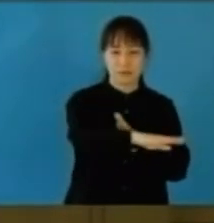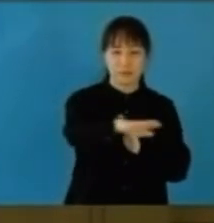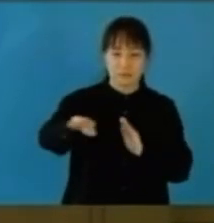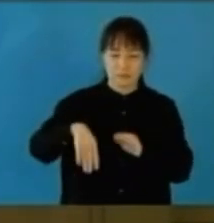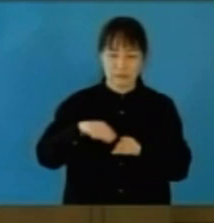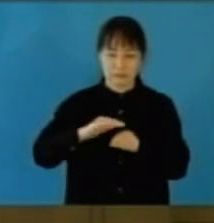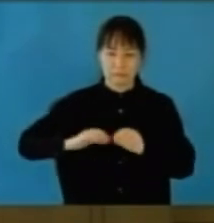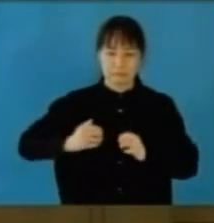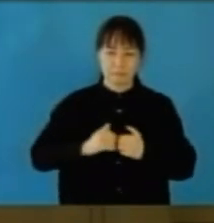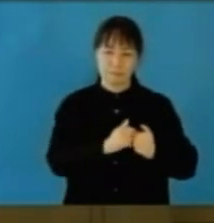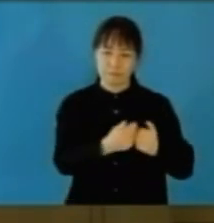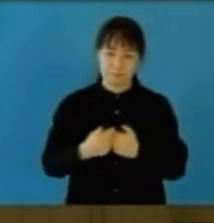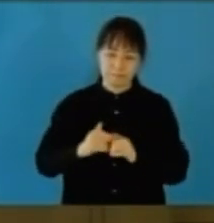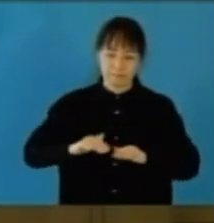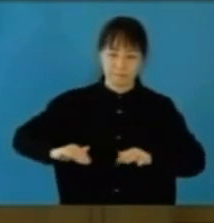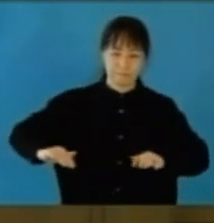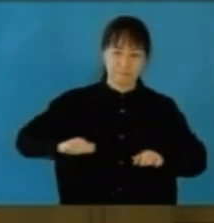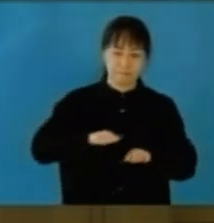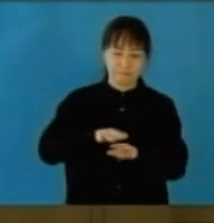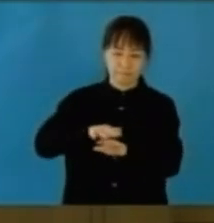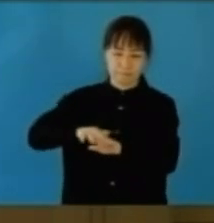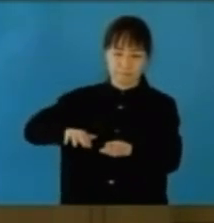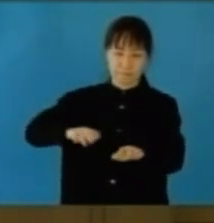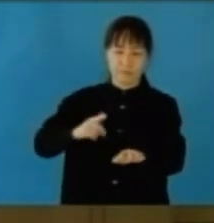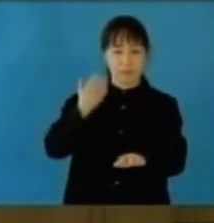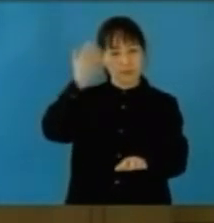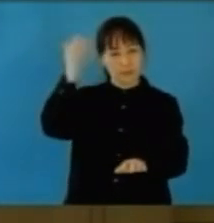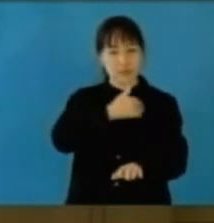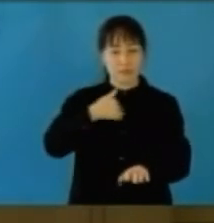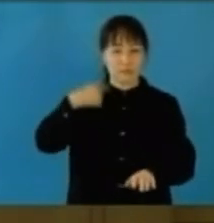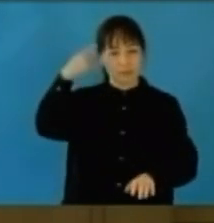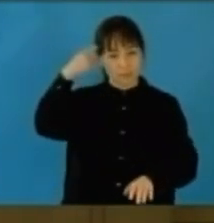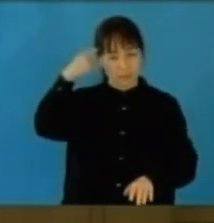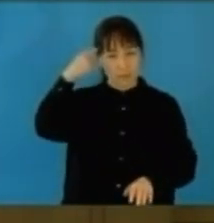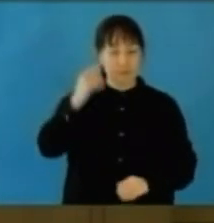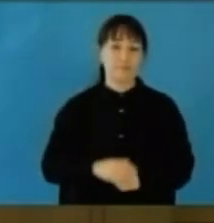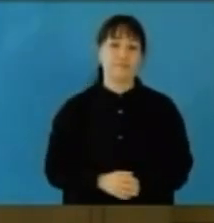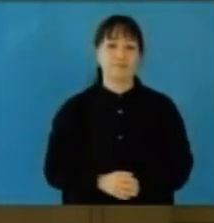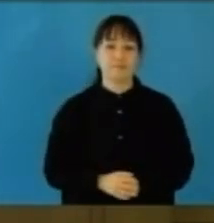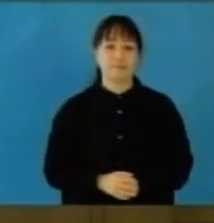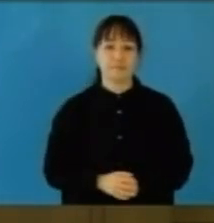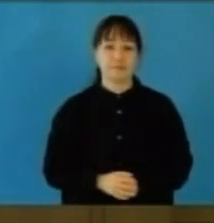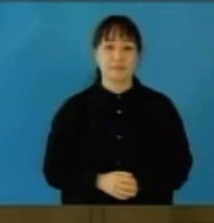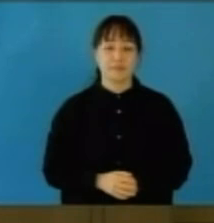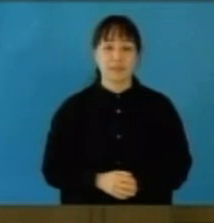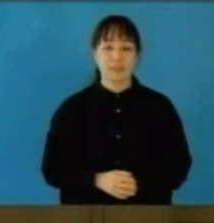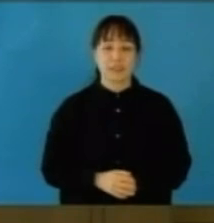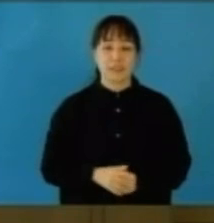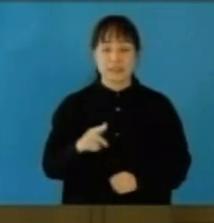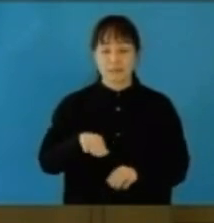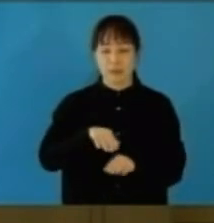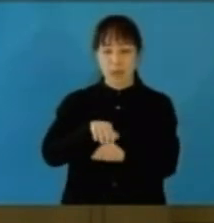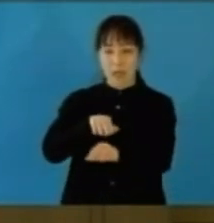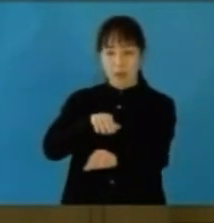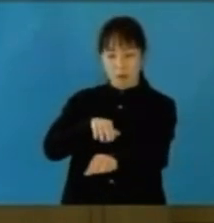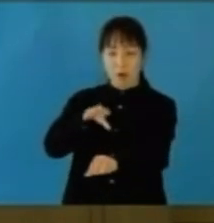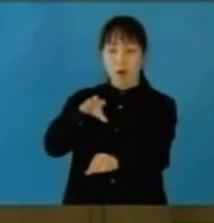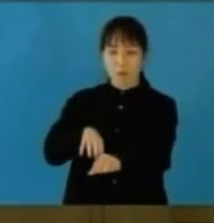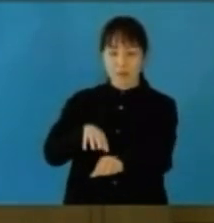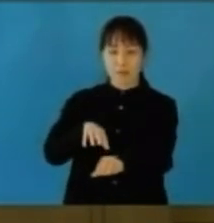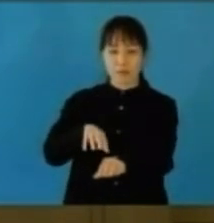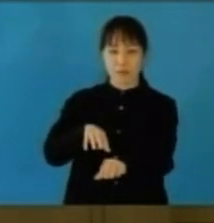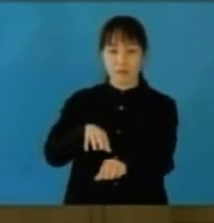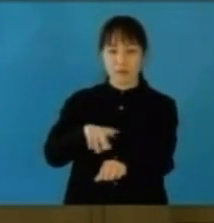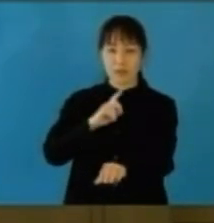雑が予測されると予測されます。そこで伺いますが、最もですね、混雑が予測をされる国体の開会式です